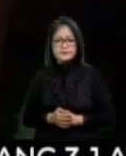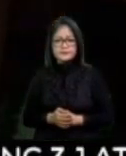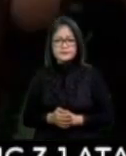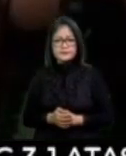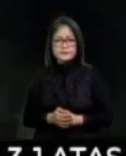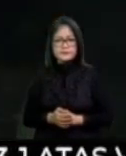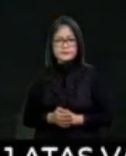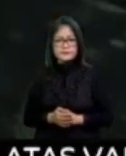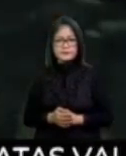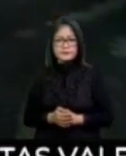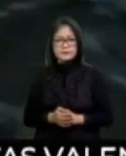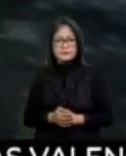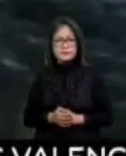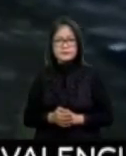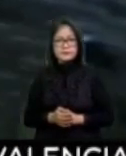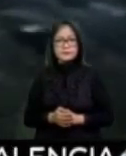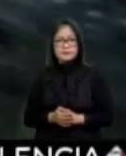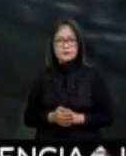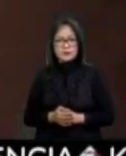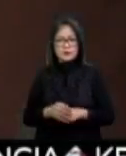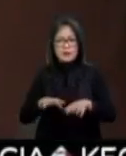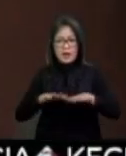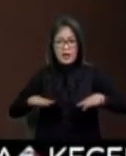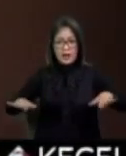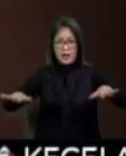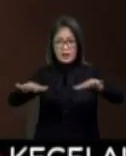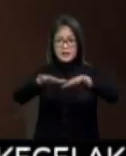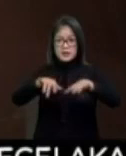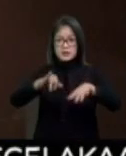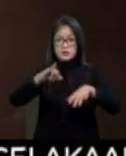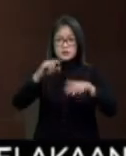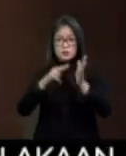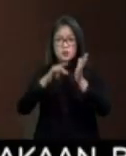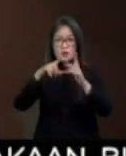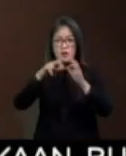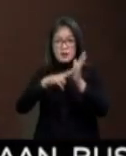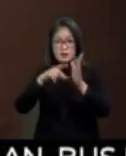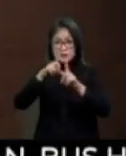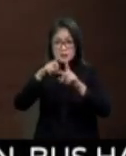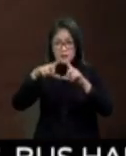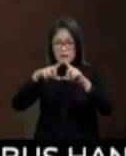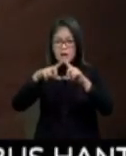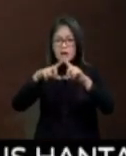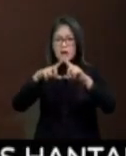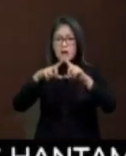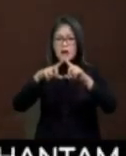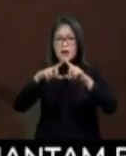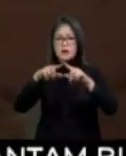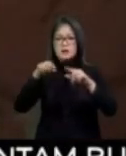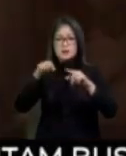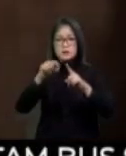"23 wisatawan terjebak eceng gondok di Danau Waduk Insinyur Juanda Jatiluhur Purwakarta, Jawa Barat Minggu petang.